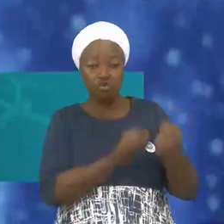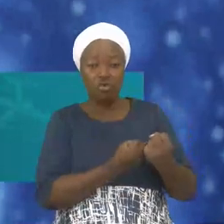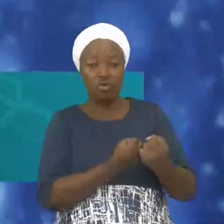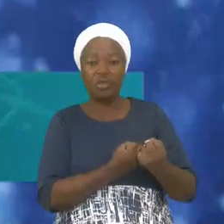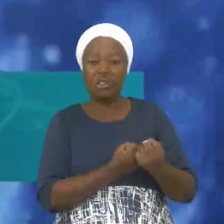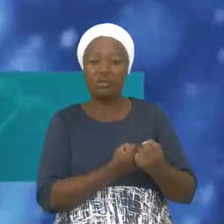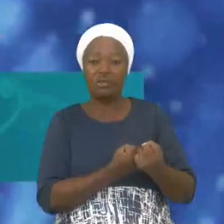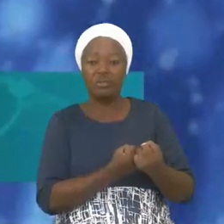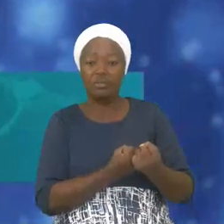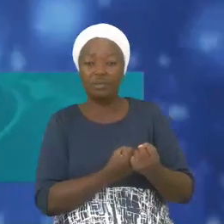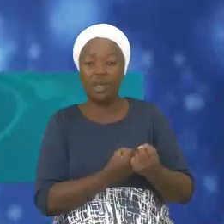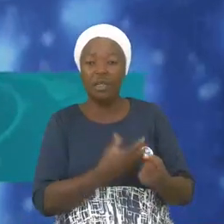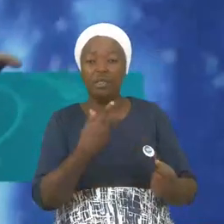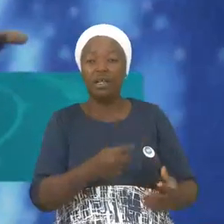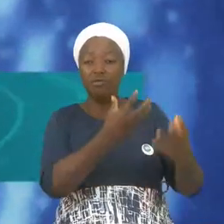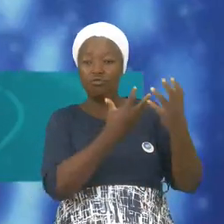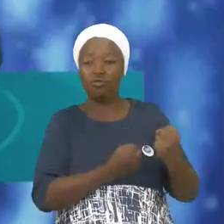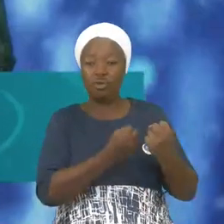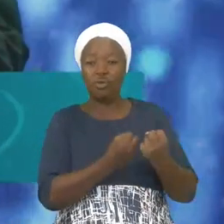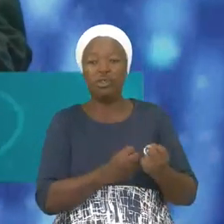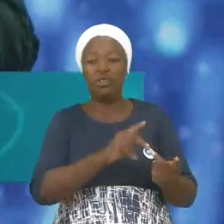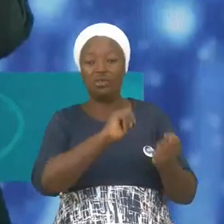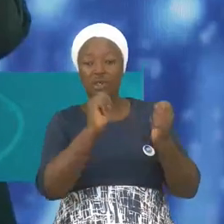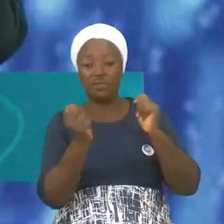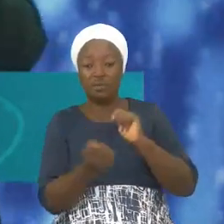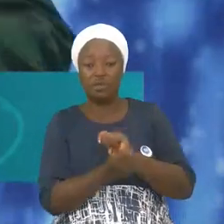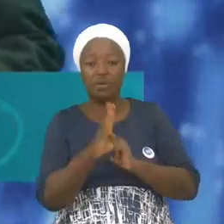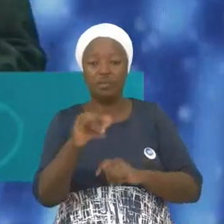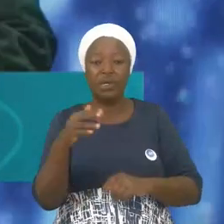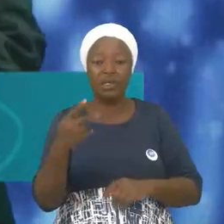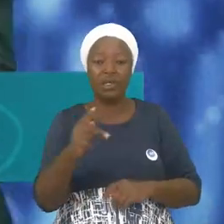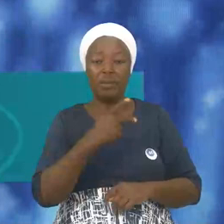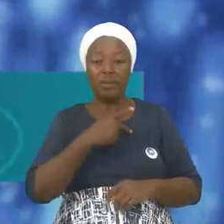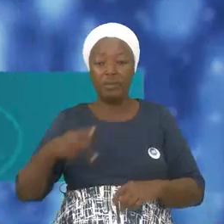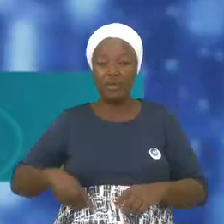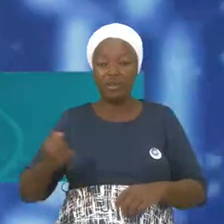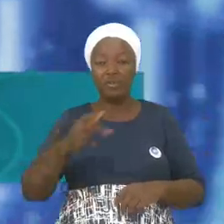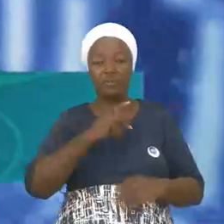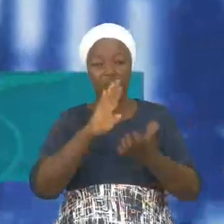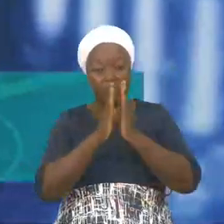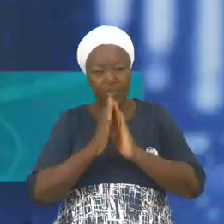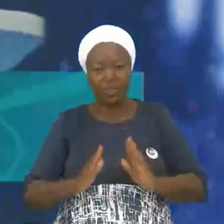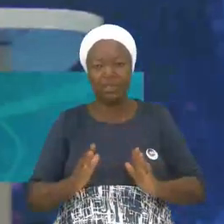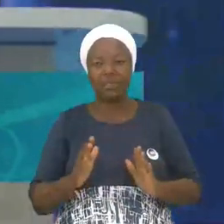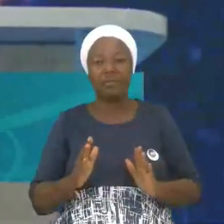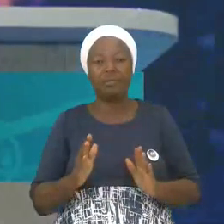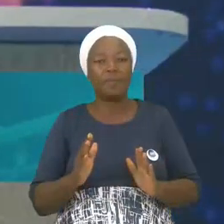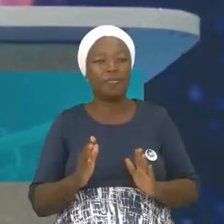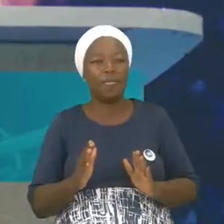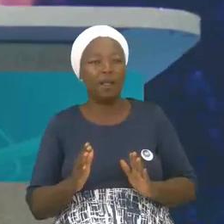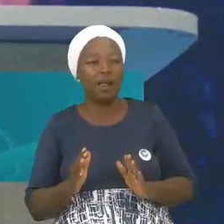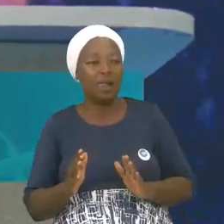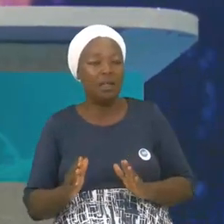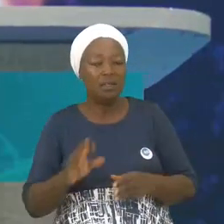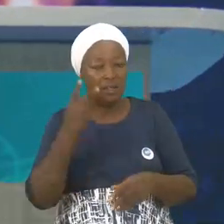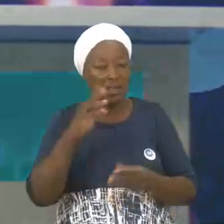c'est la transformation digne de confiance par le prince de paix. La transformation digne de confiance